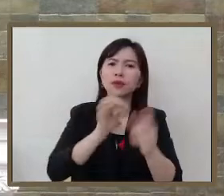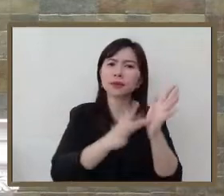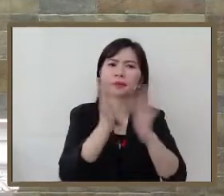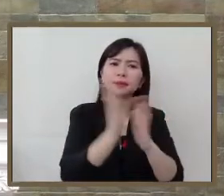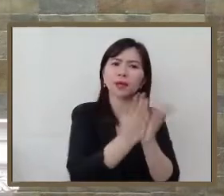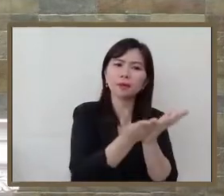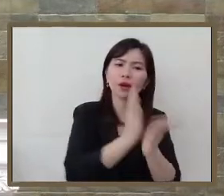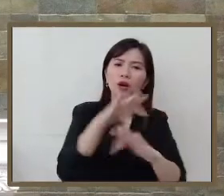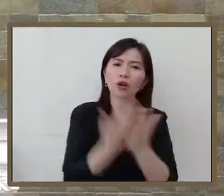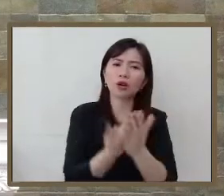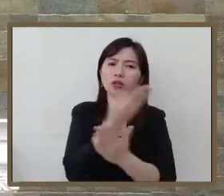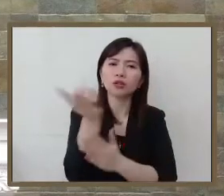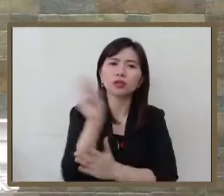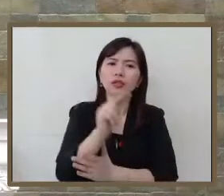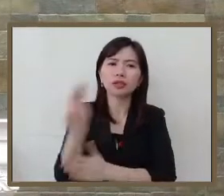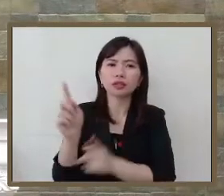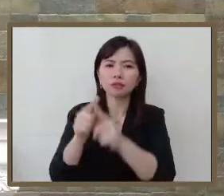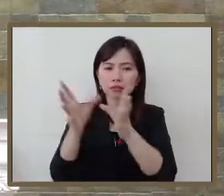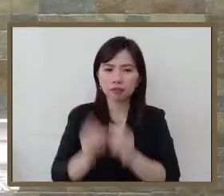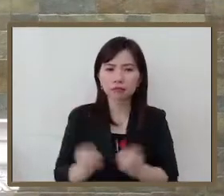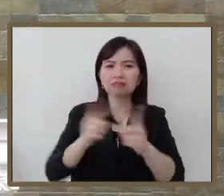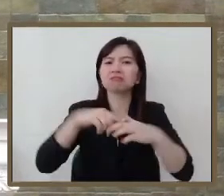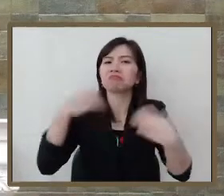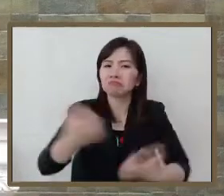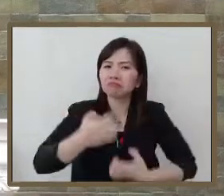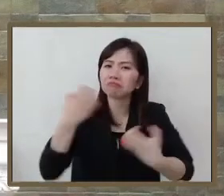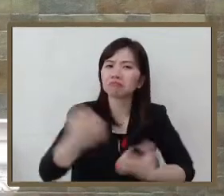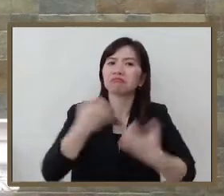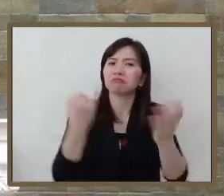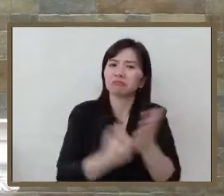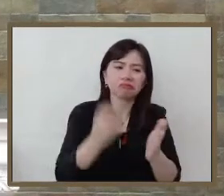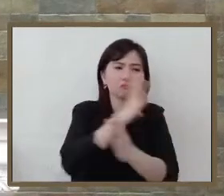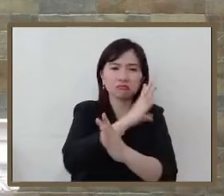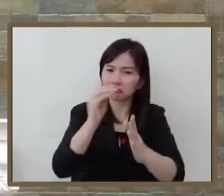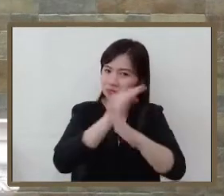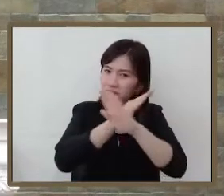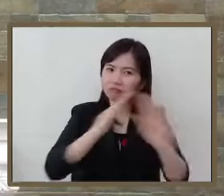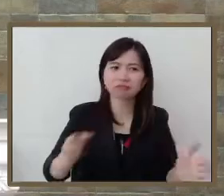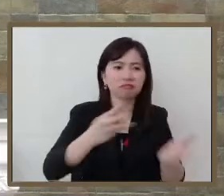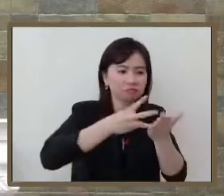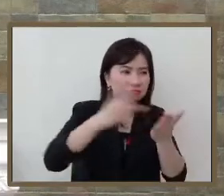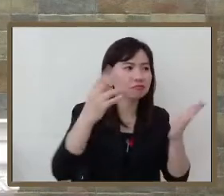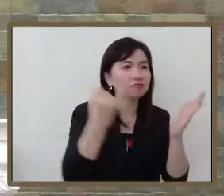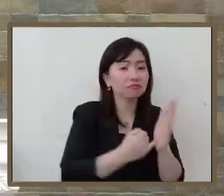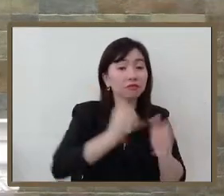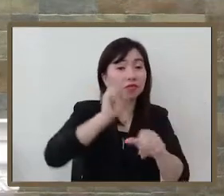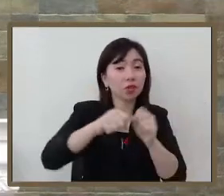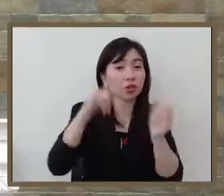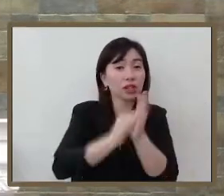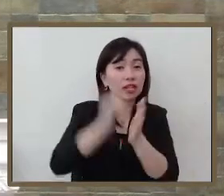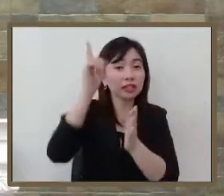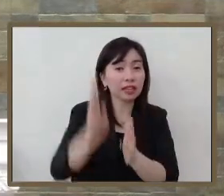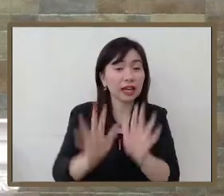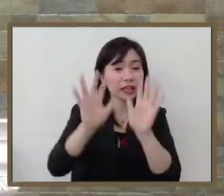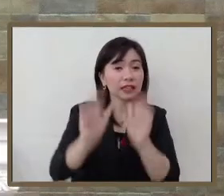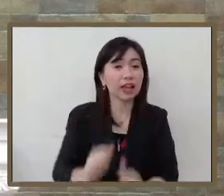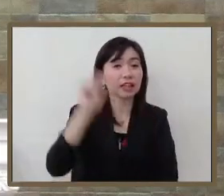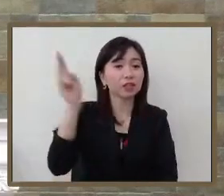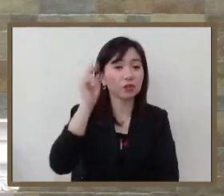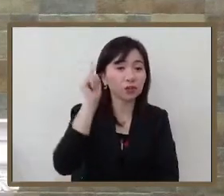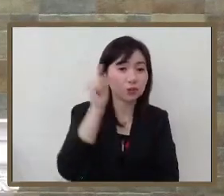you have to do is to enjoy it. Don't spend it up so that God can use you to heal